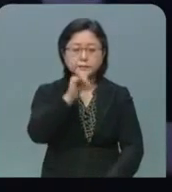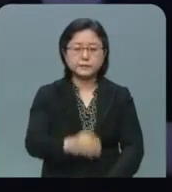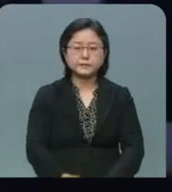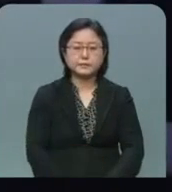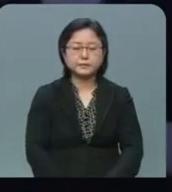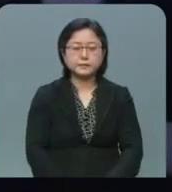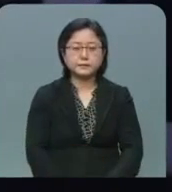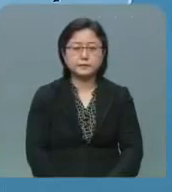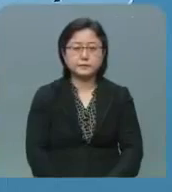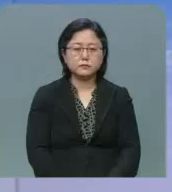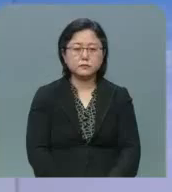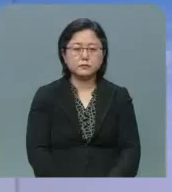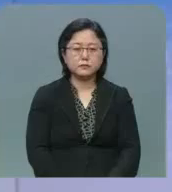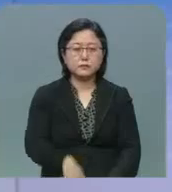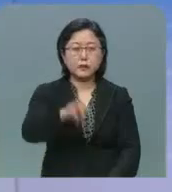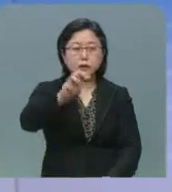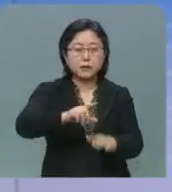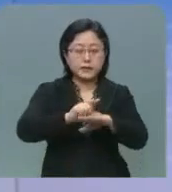밝혔습니다.